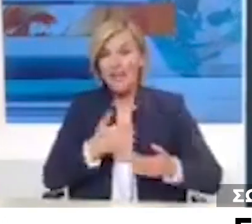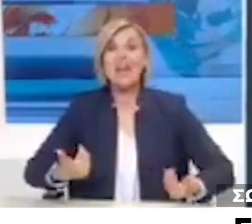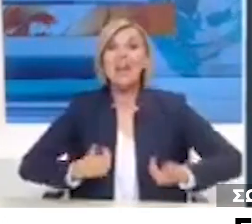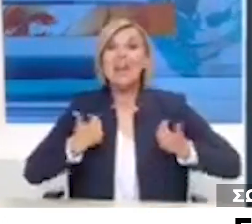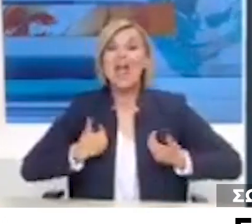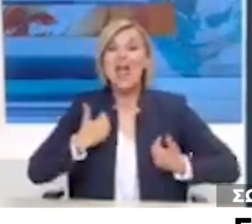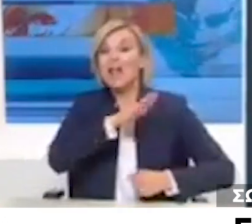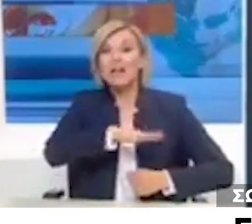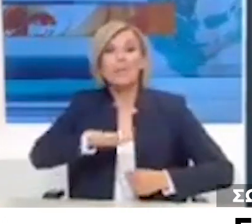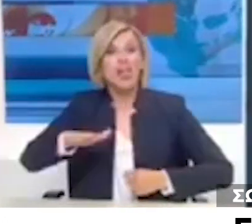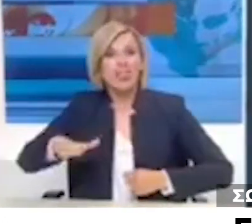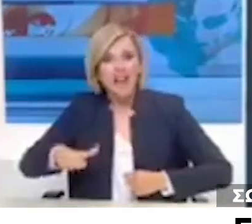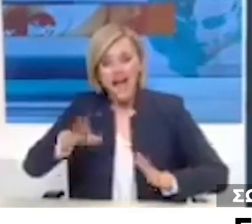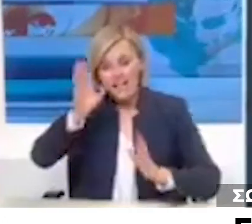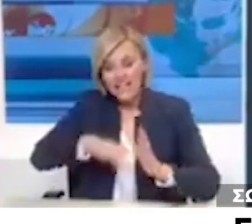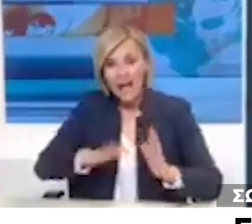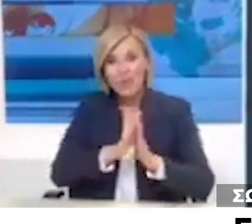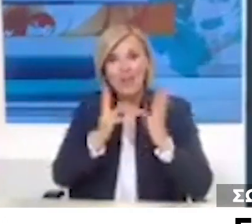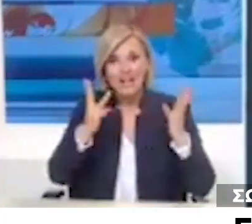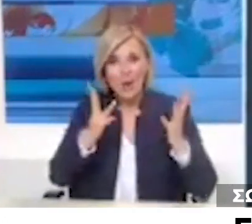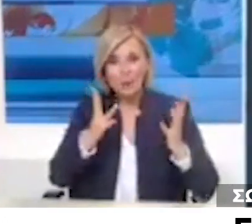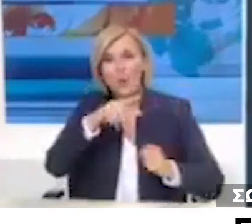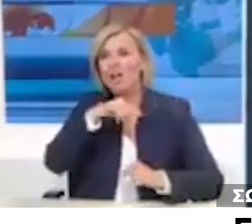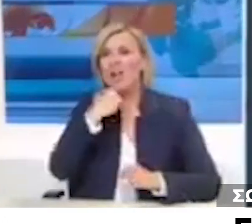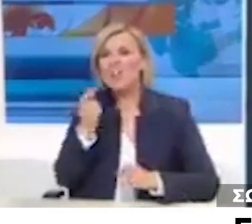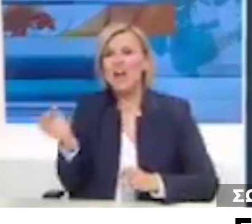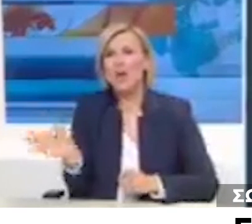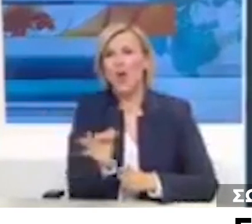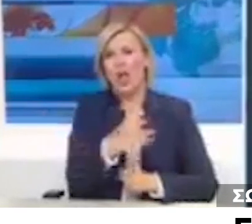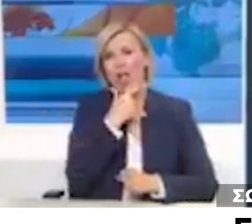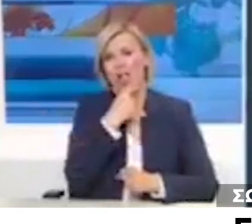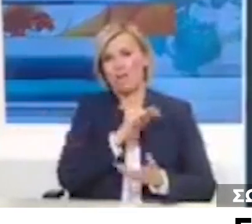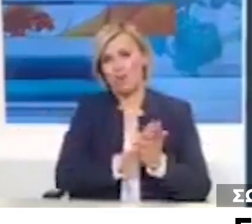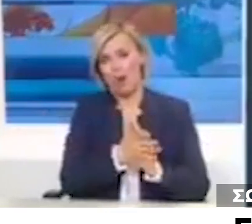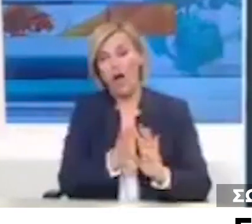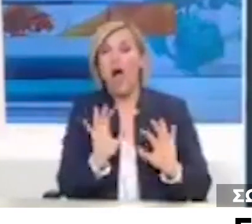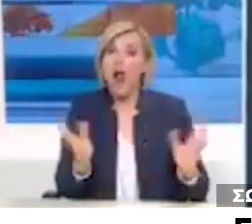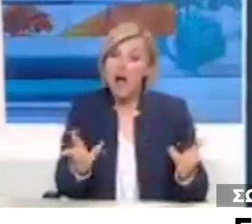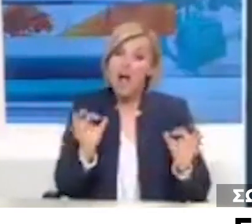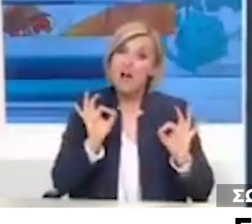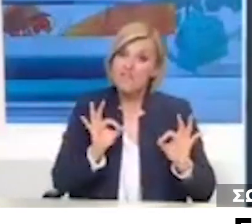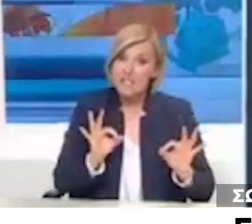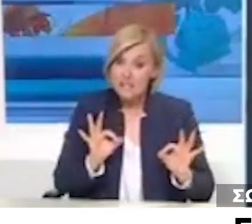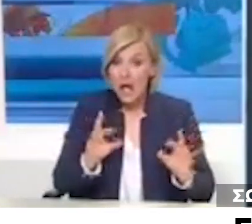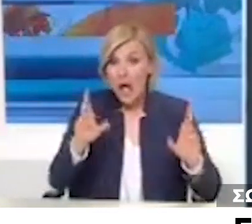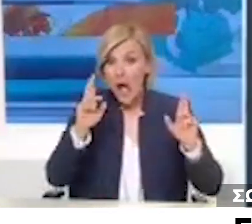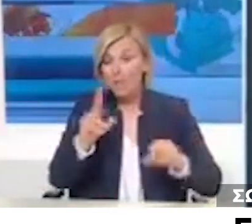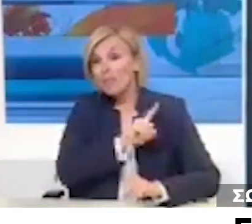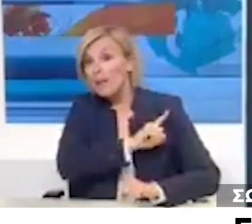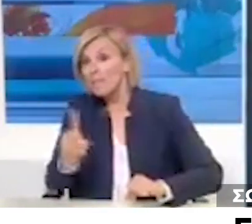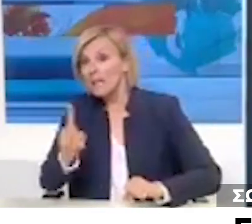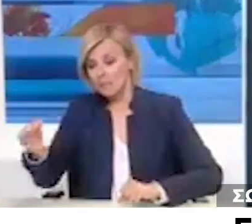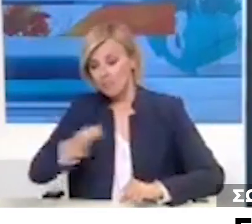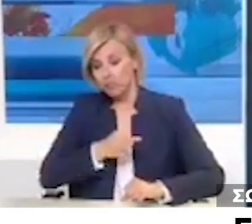άνθρωποι κάτω της ηλικίας των 18. Αλλά από την άλλη μεριά, φυσικά και δεν θέλουμε κανένας από αυτούς να εκτεθεί, να κολλήσει, να χάσει